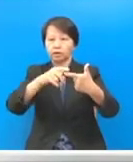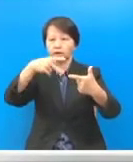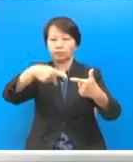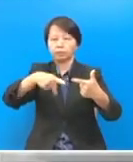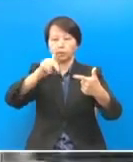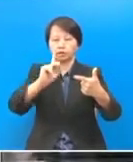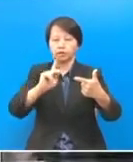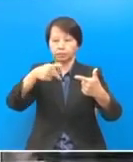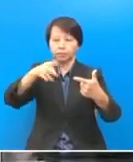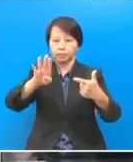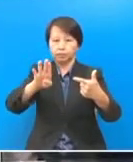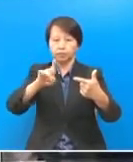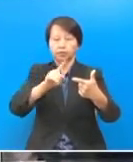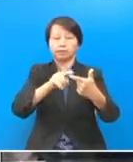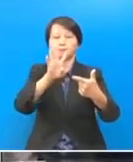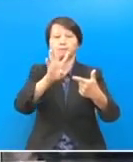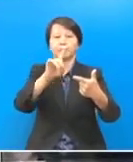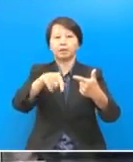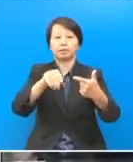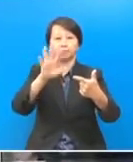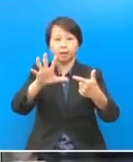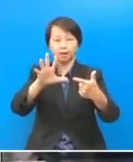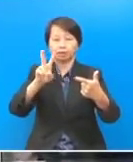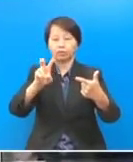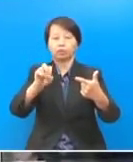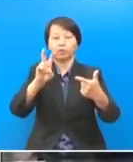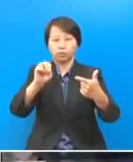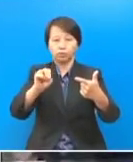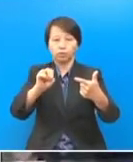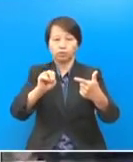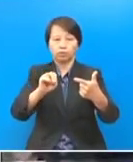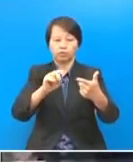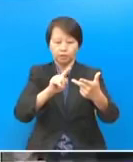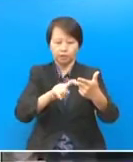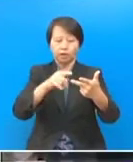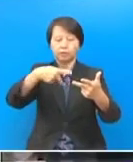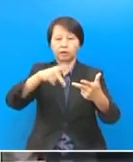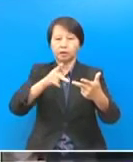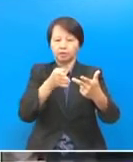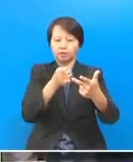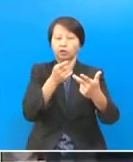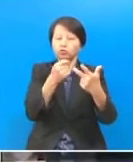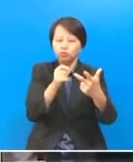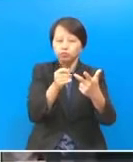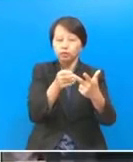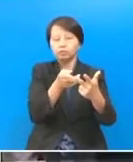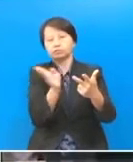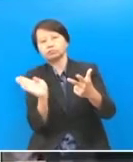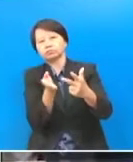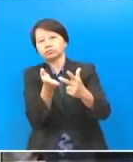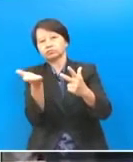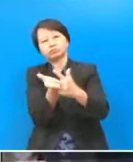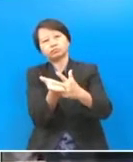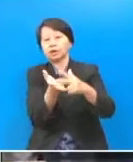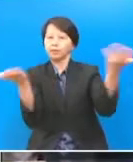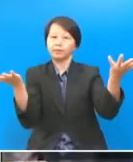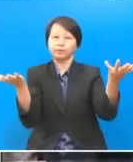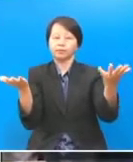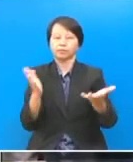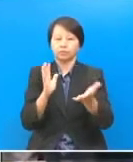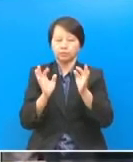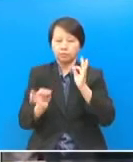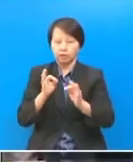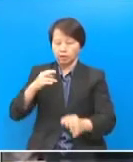pejalan bersyarat sejak 4me 2020 meskipun dalam fase pemulihan pcp yang